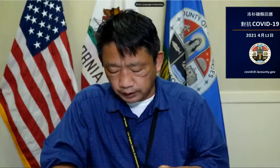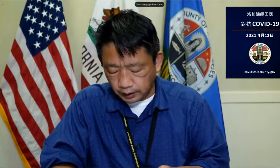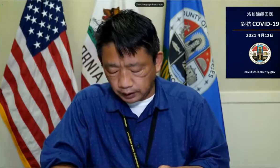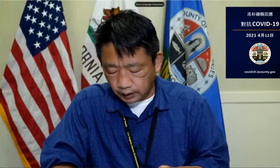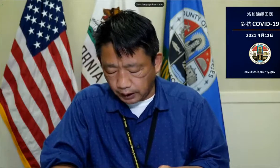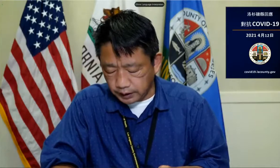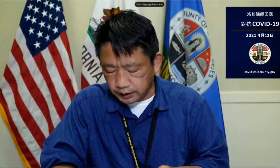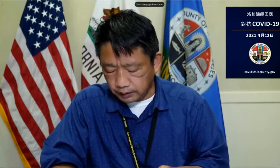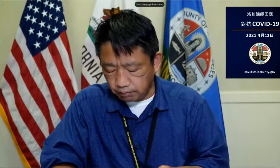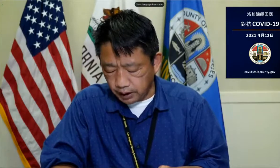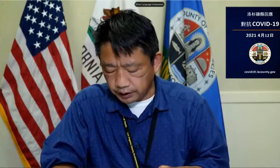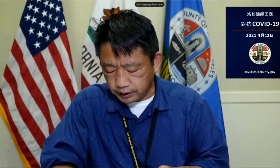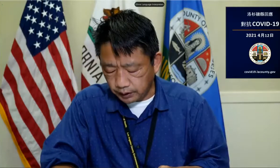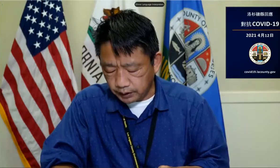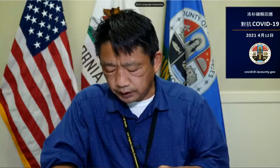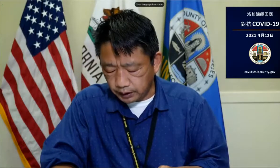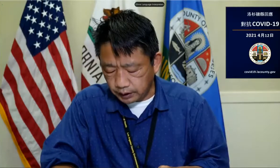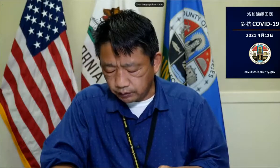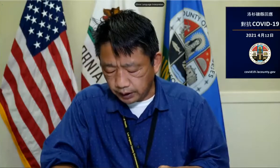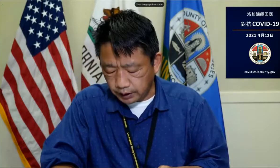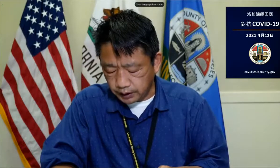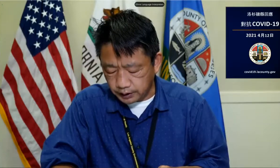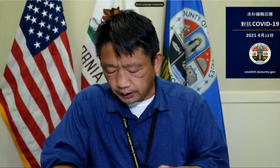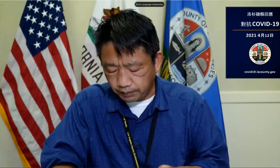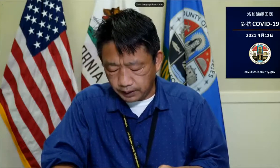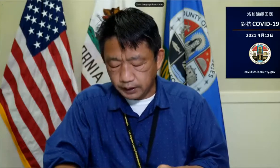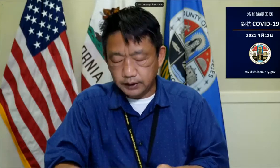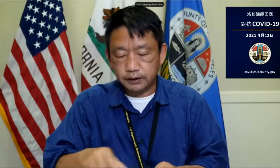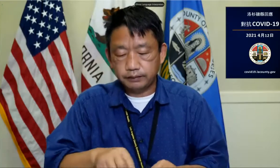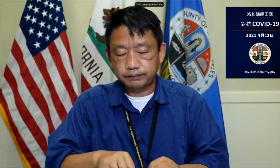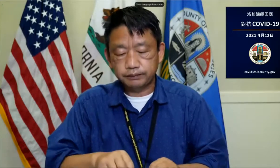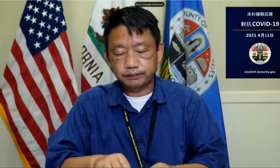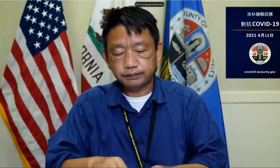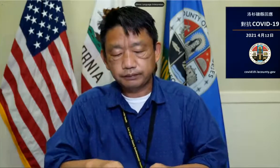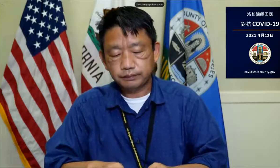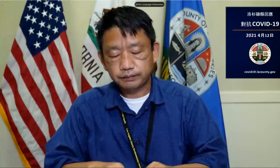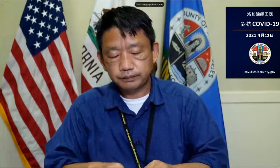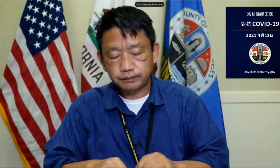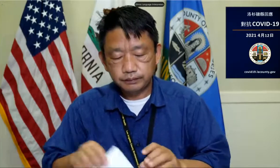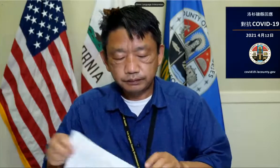性的，而男性呢是每10万人11330。